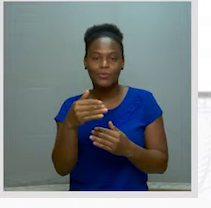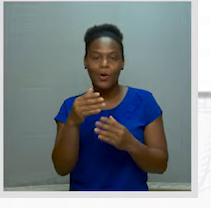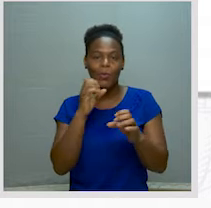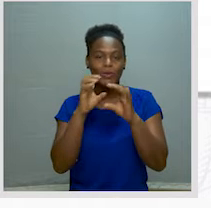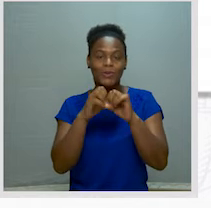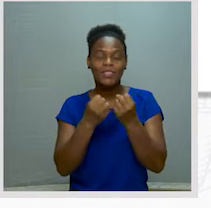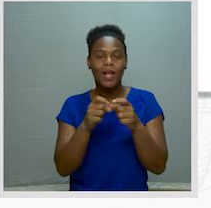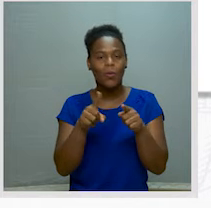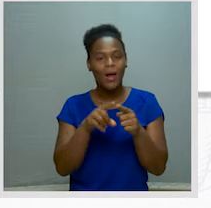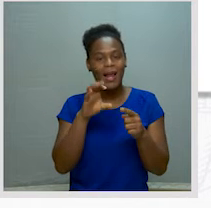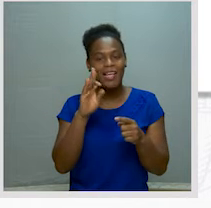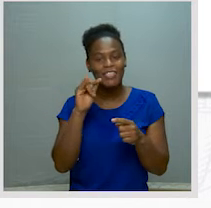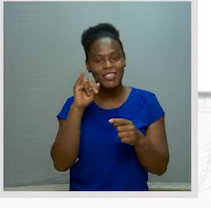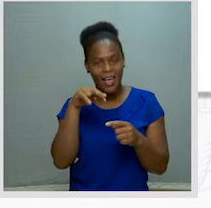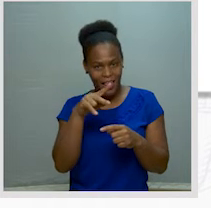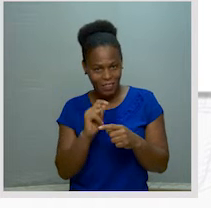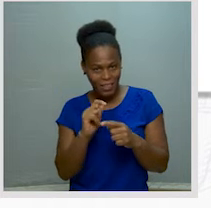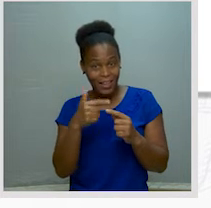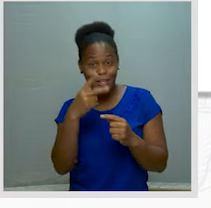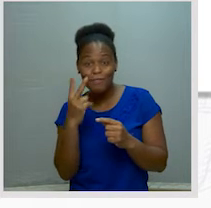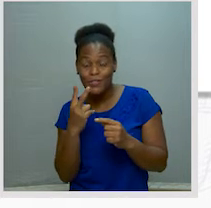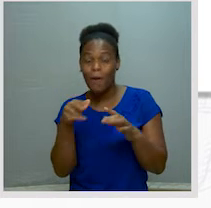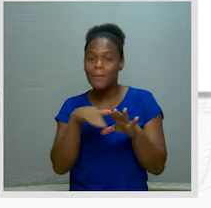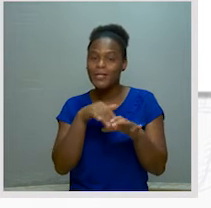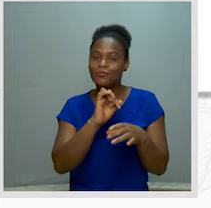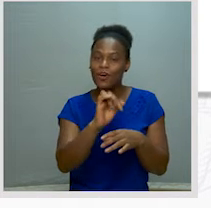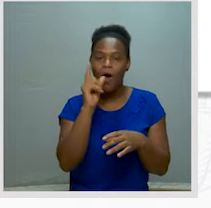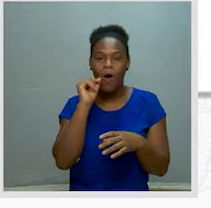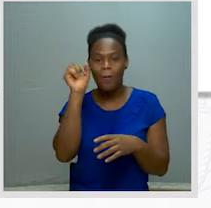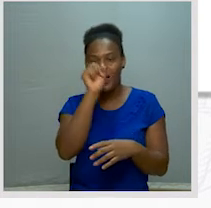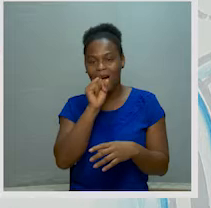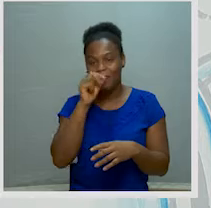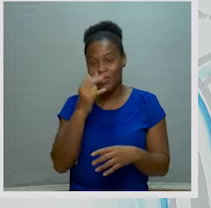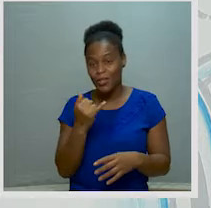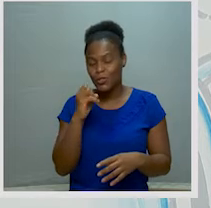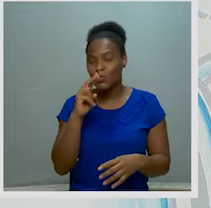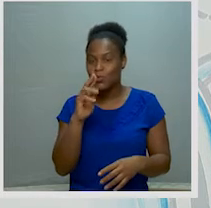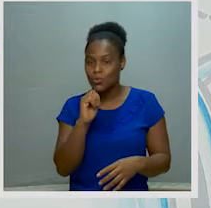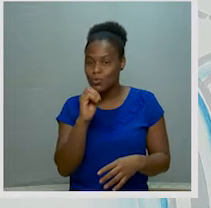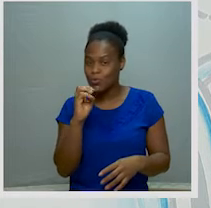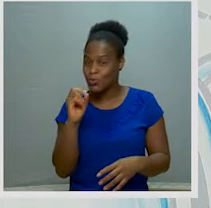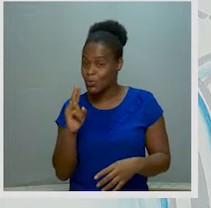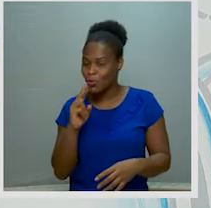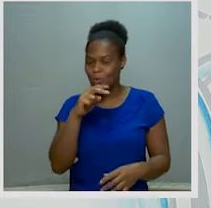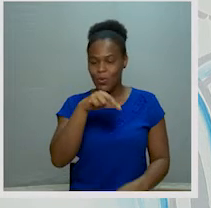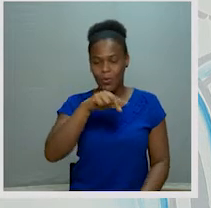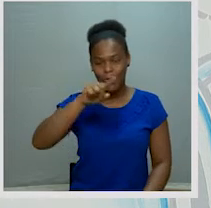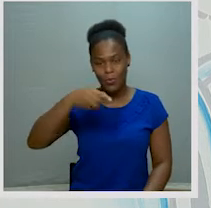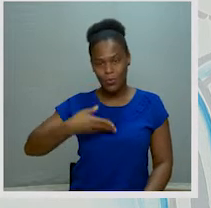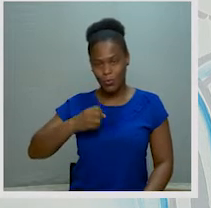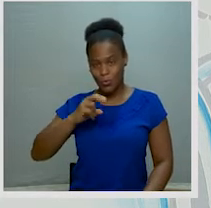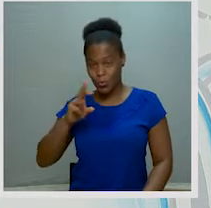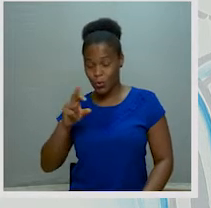une chaîne de télévision appartenant à Youssou N'Dour. Donc, vous voyez bien, on a choisi